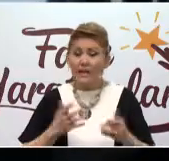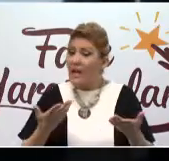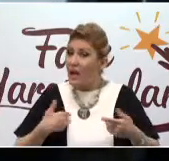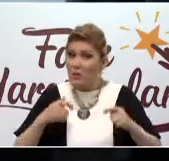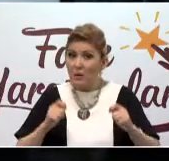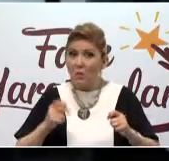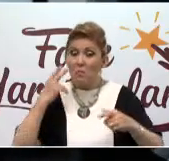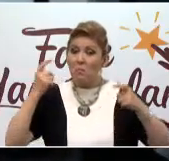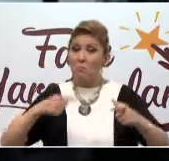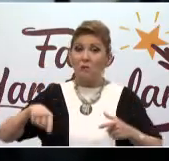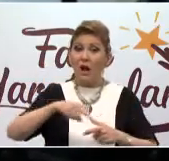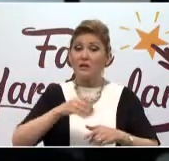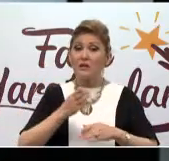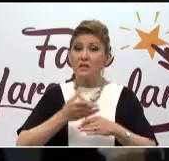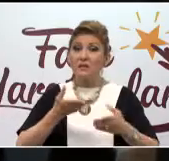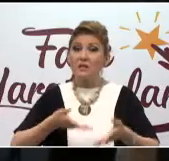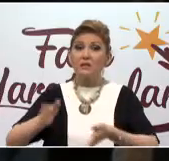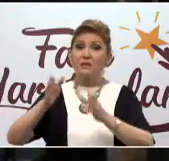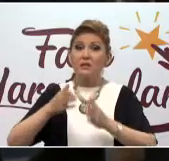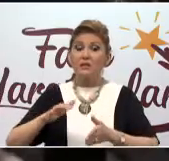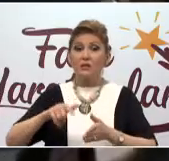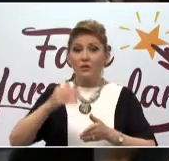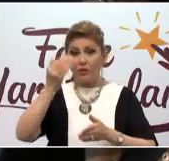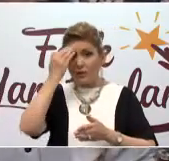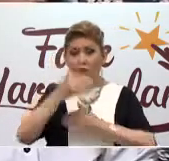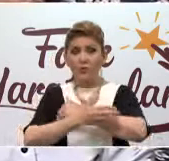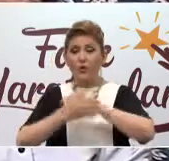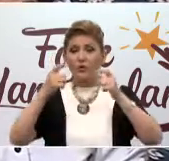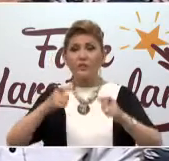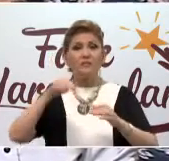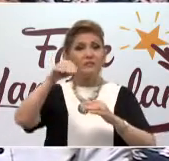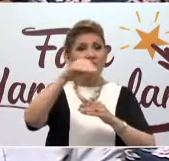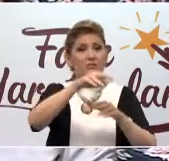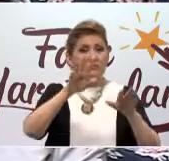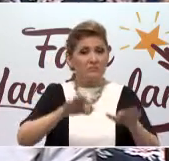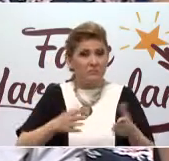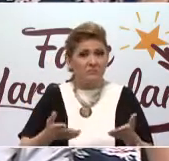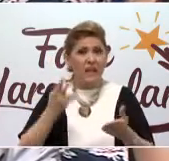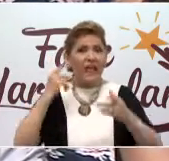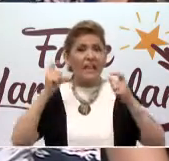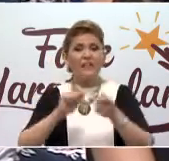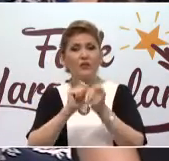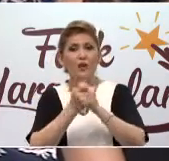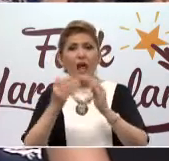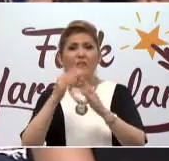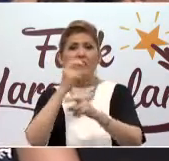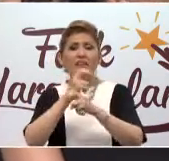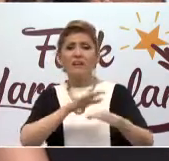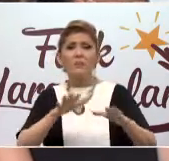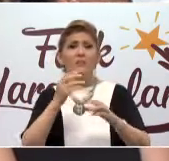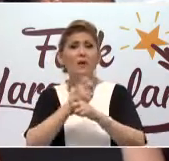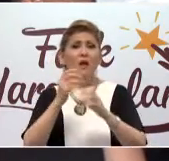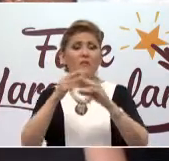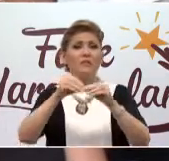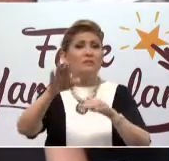biz? Hani mahallelerde bu insanlar özellikle evet. metropollerde yoksul alanlarda yaşıyorlar. Kentsel dönüşüm riski olan mahallelerde yaşıyorlar.